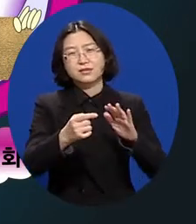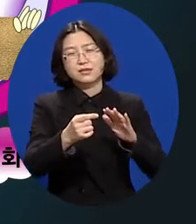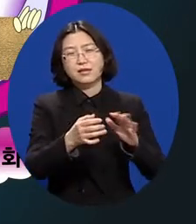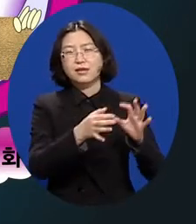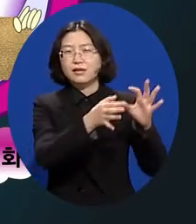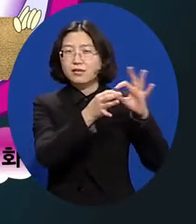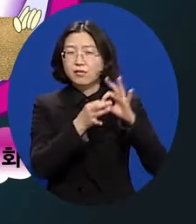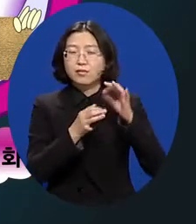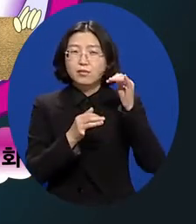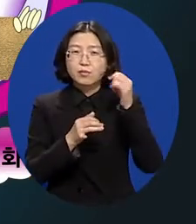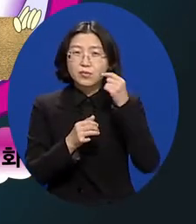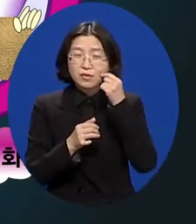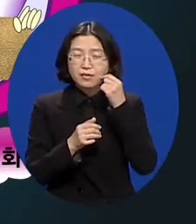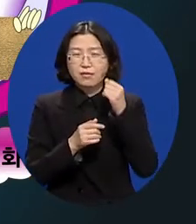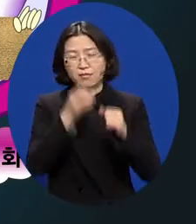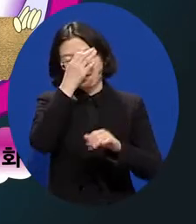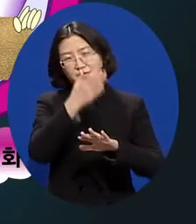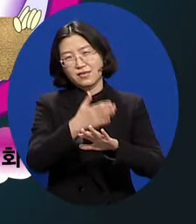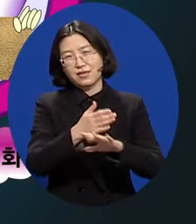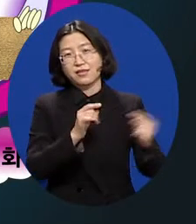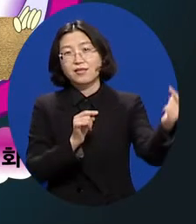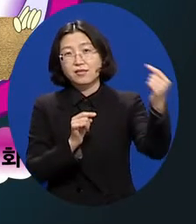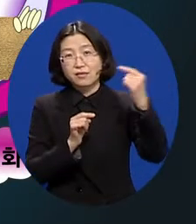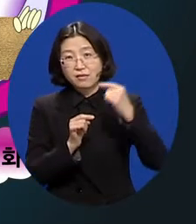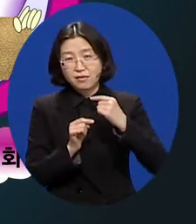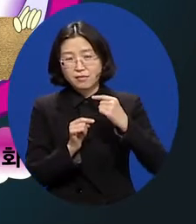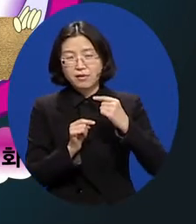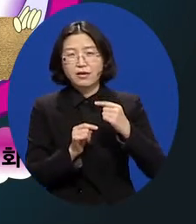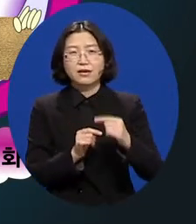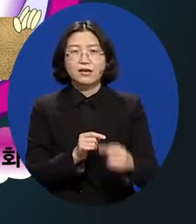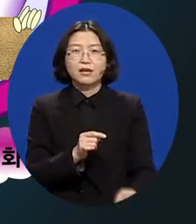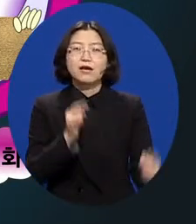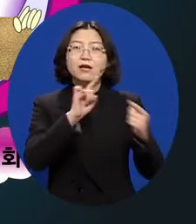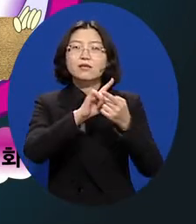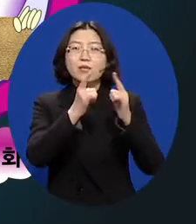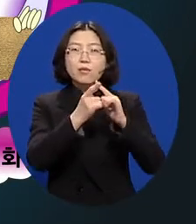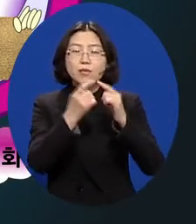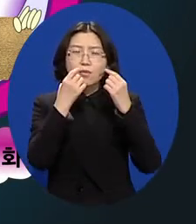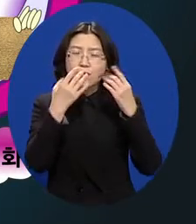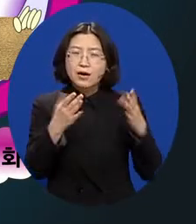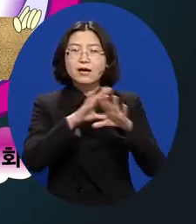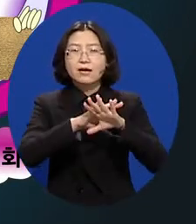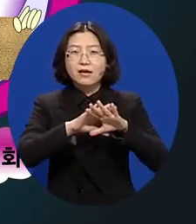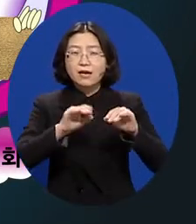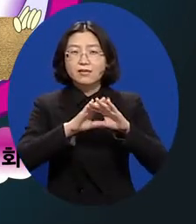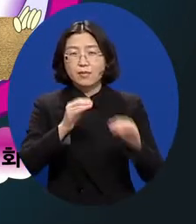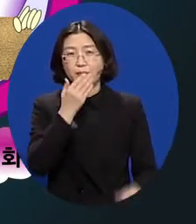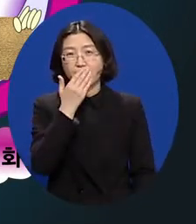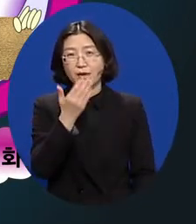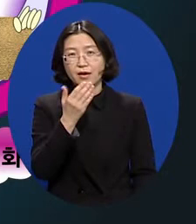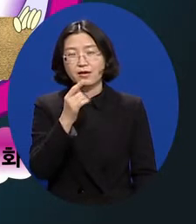라고 대답을 한다면 말하는 사람의 메시지를 정확하게 듣고 정확하게 해석해서 의사소통하는 상호